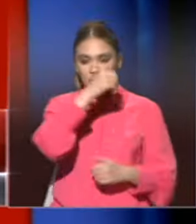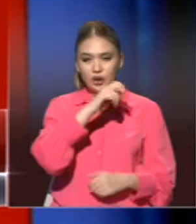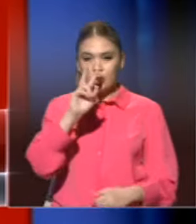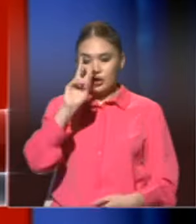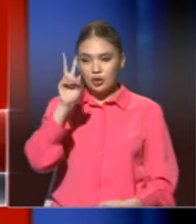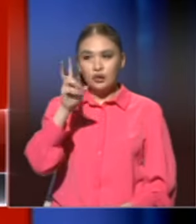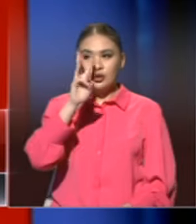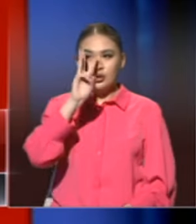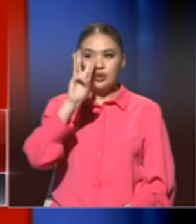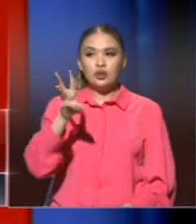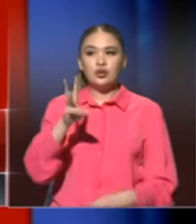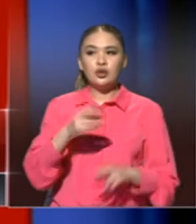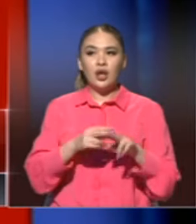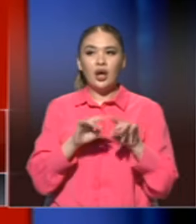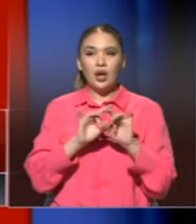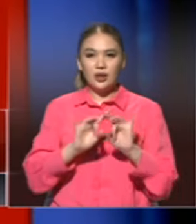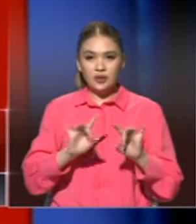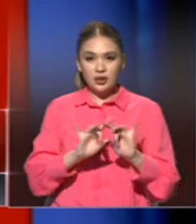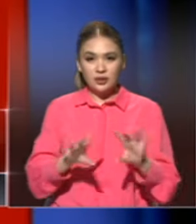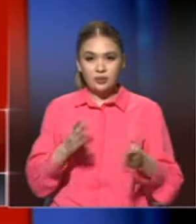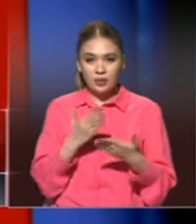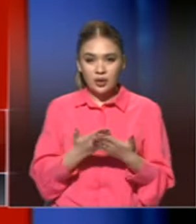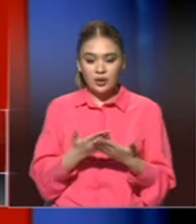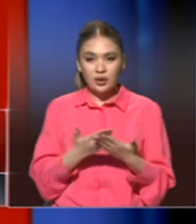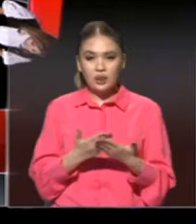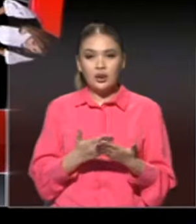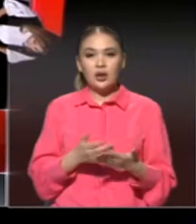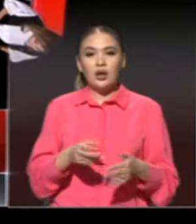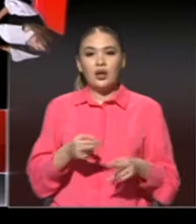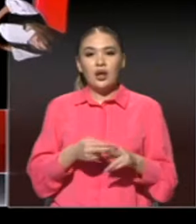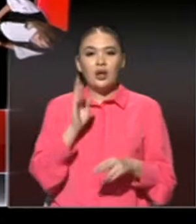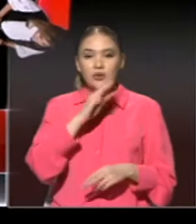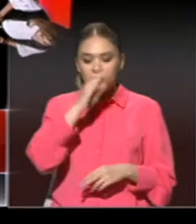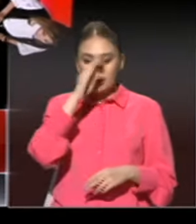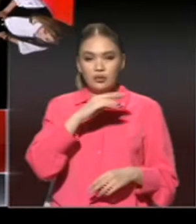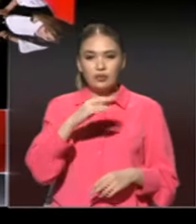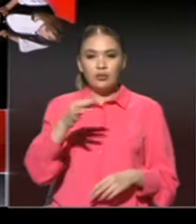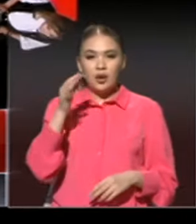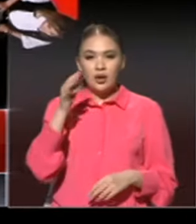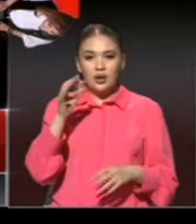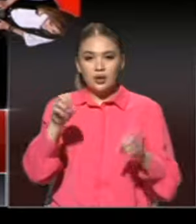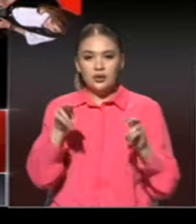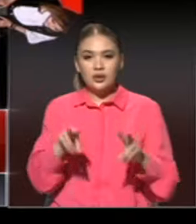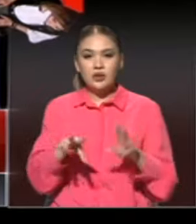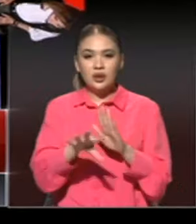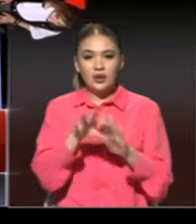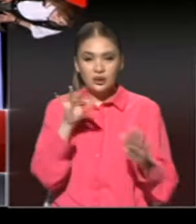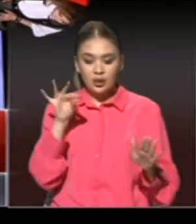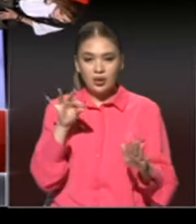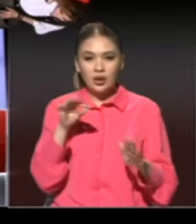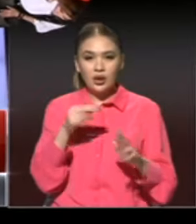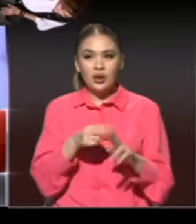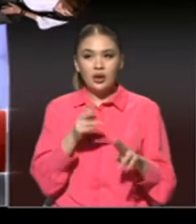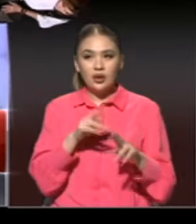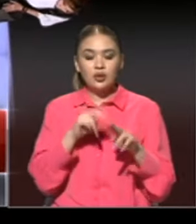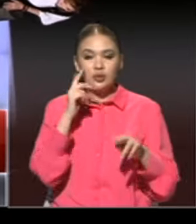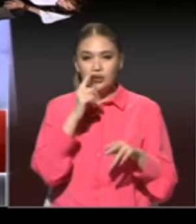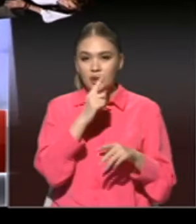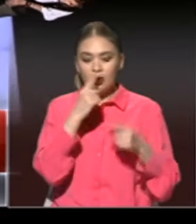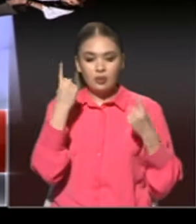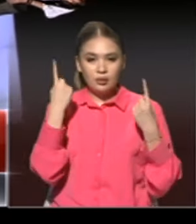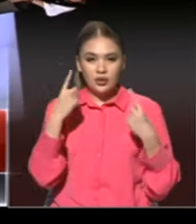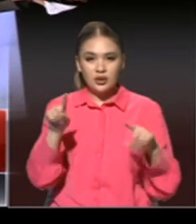ғана айтатын болсам, қазір ата-аналардың мамандық таңдауға, балалардың мамандық таңдауға көзқарасы басқаша